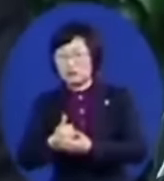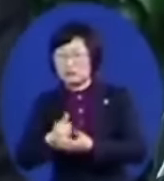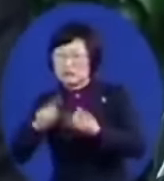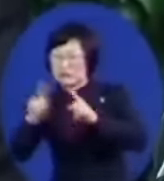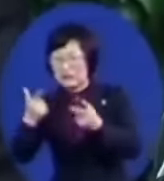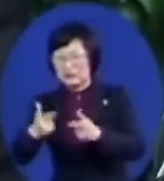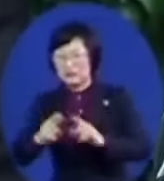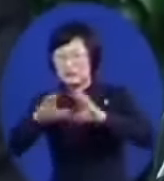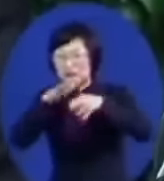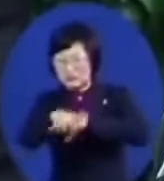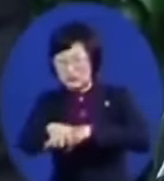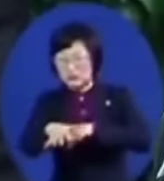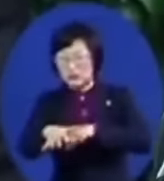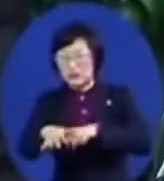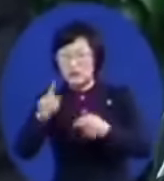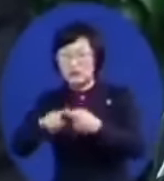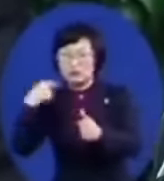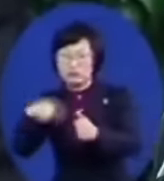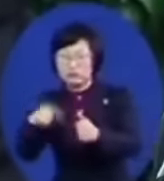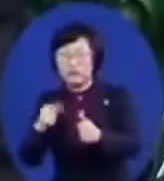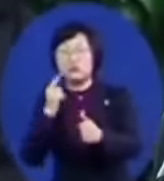그렇게 가르치는 목사들도 많이 있습니다.